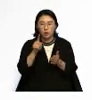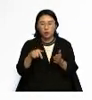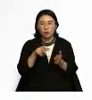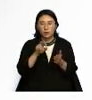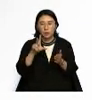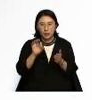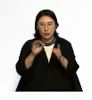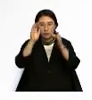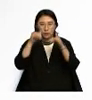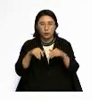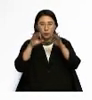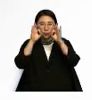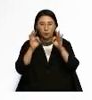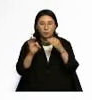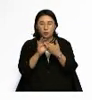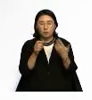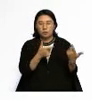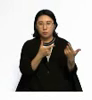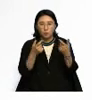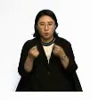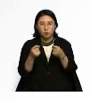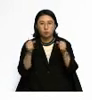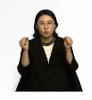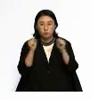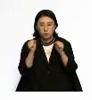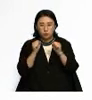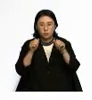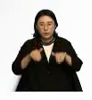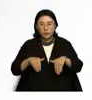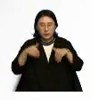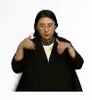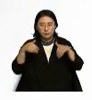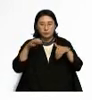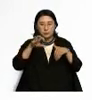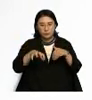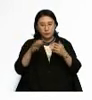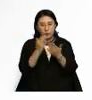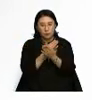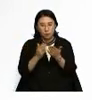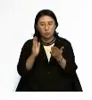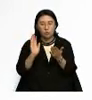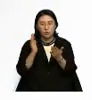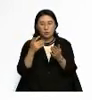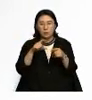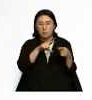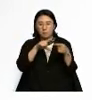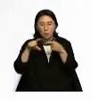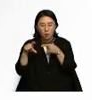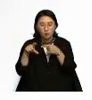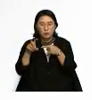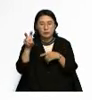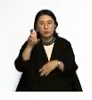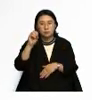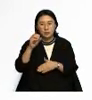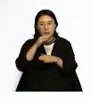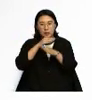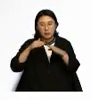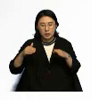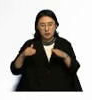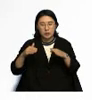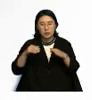덕양구 분구안을 보면 가칭 덕양 북구와 남구로 경계가 나뉩니다. 평균 인구 20만 명을